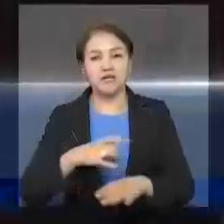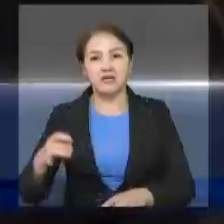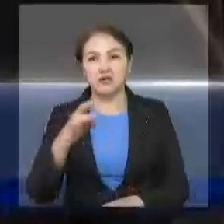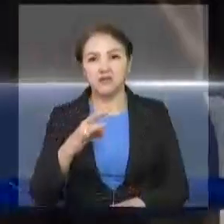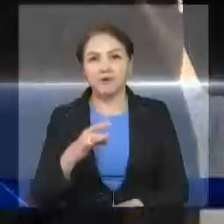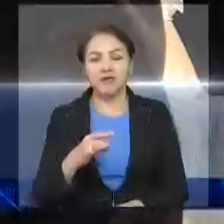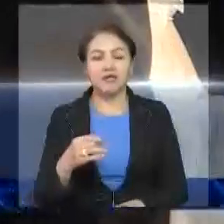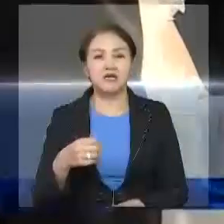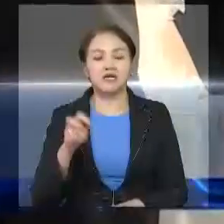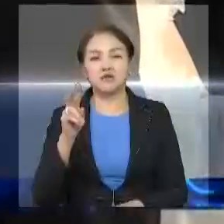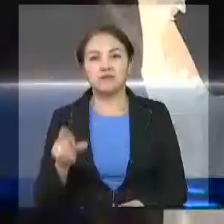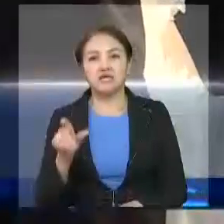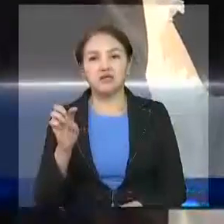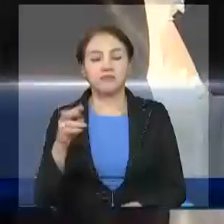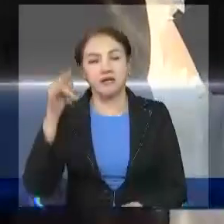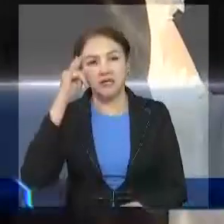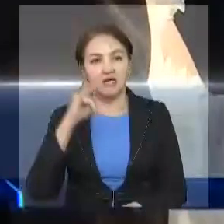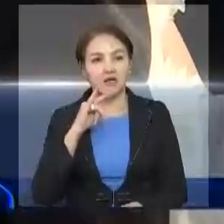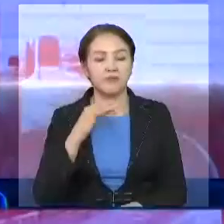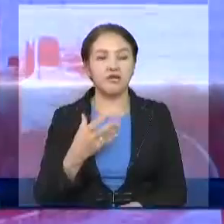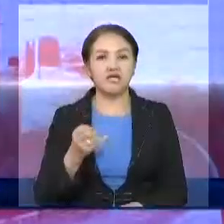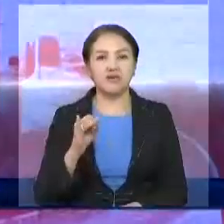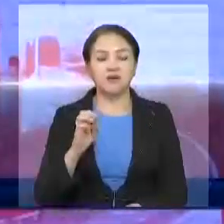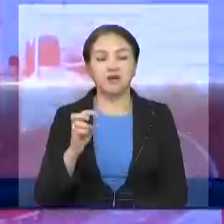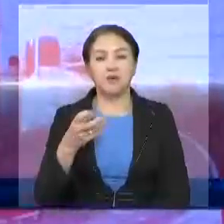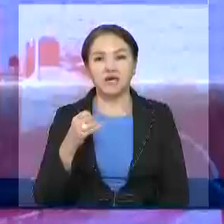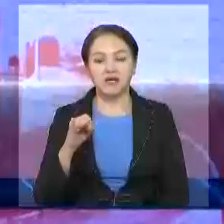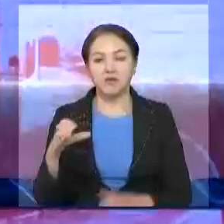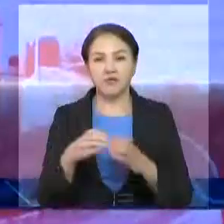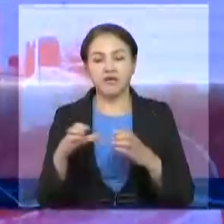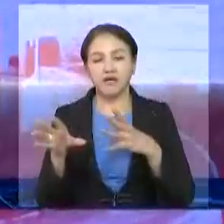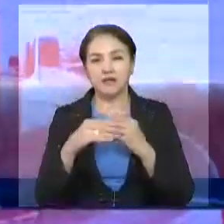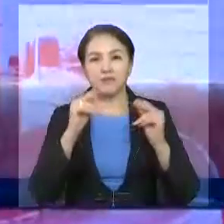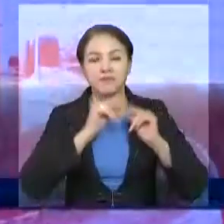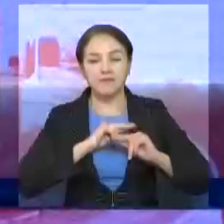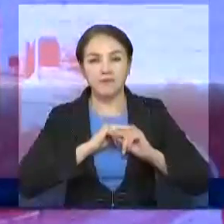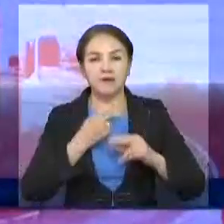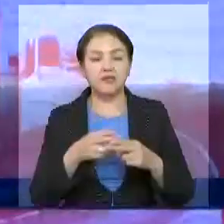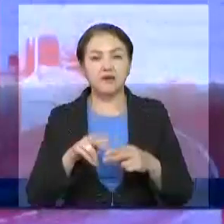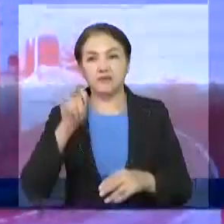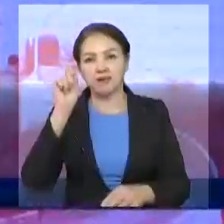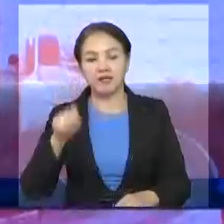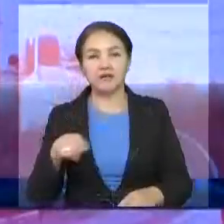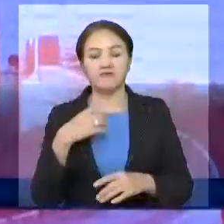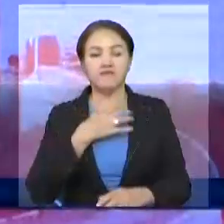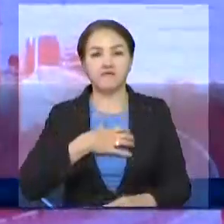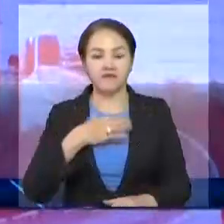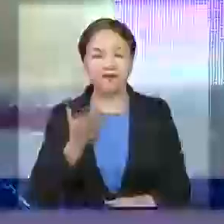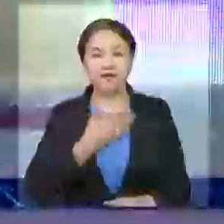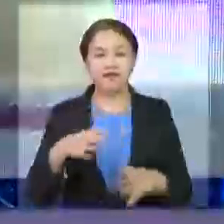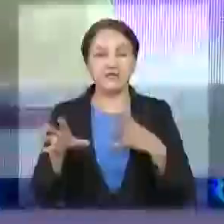Республики господина Си Цзиньпиня в Казахстан в рамках саммита Шанхайской организации сотрудничества. Эти визиты подчеркнули важность